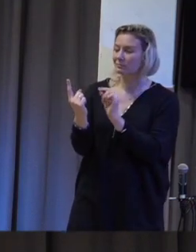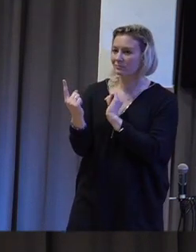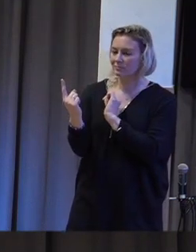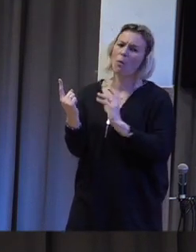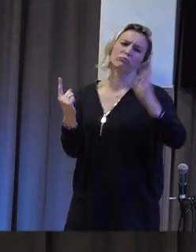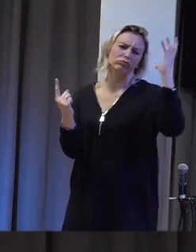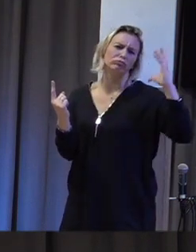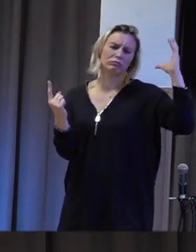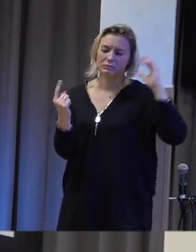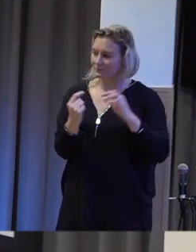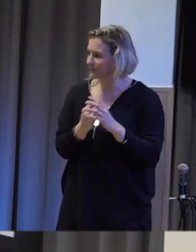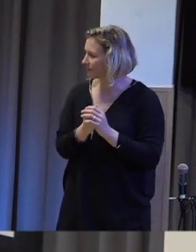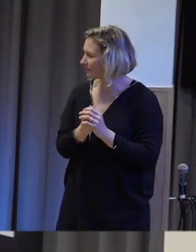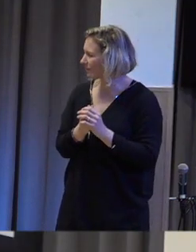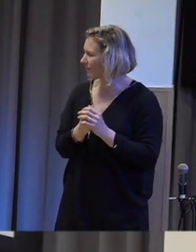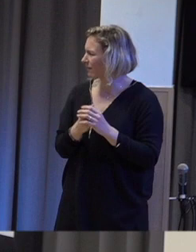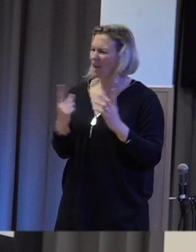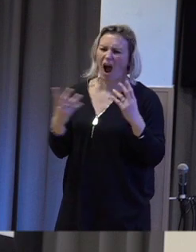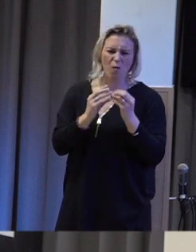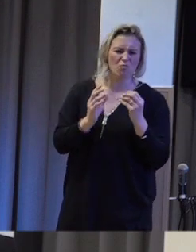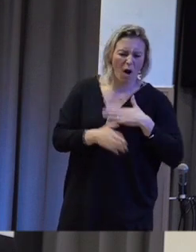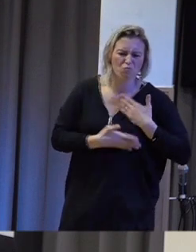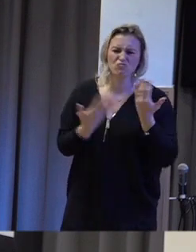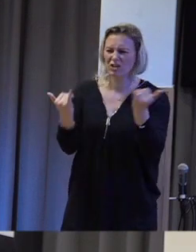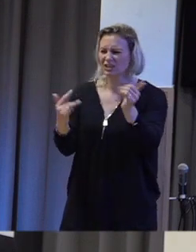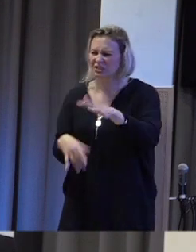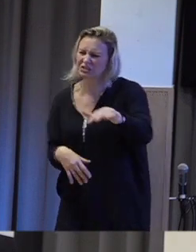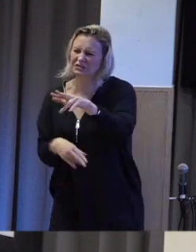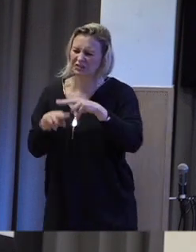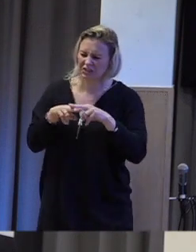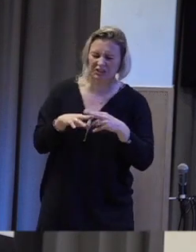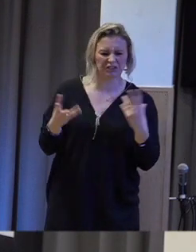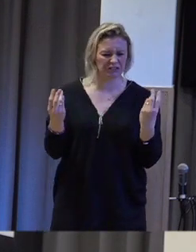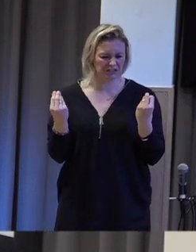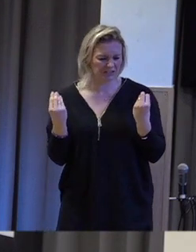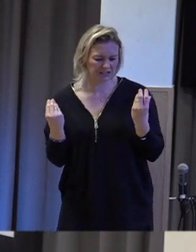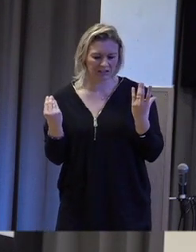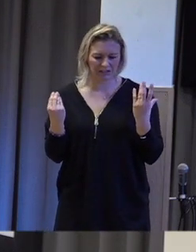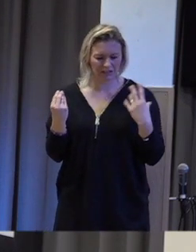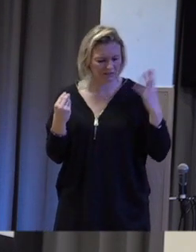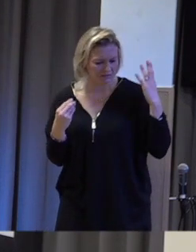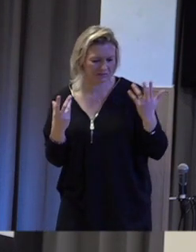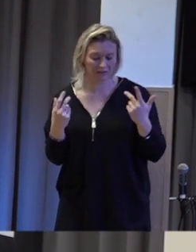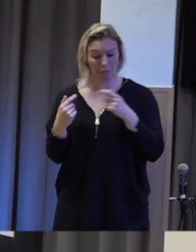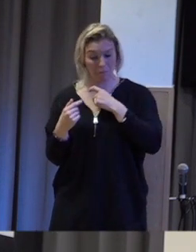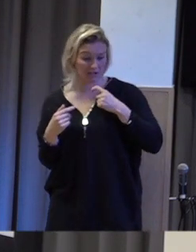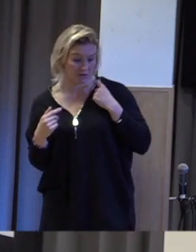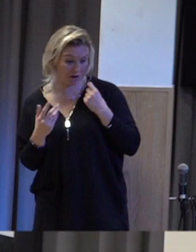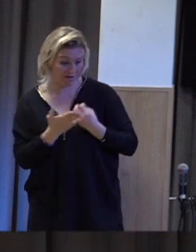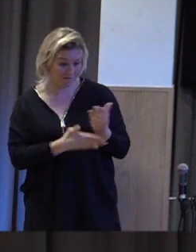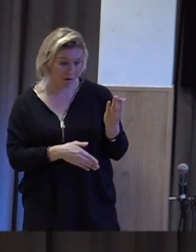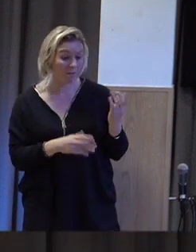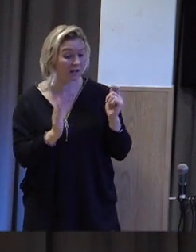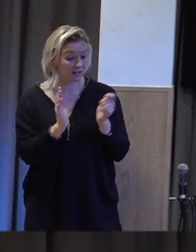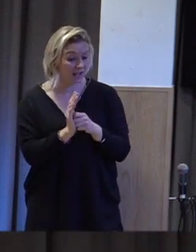remonte, je sens qu'il n'y a pas d'amour dans cette église où j'ai été. Alors, le pasteur de répondre, mais le jour où vous